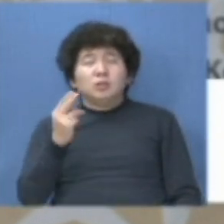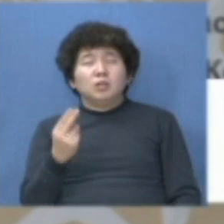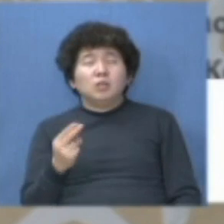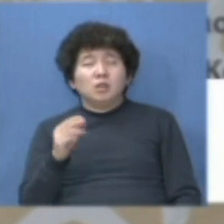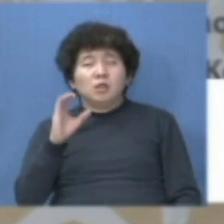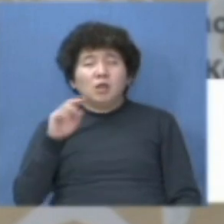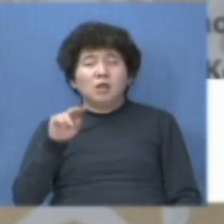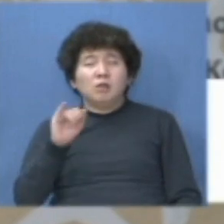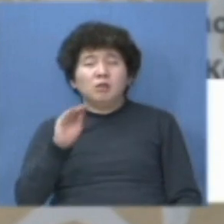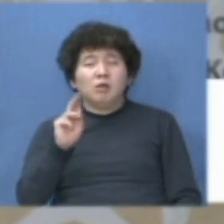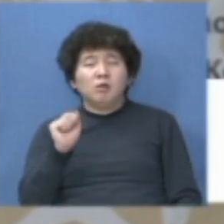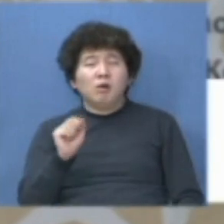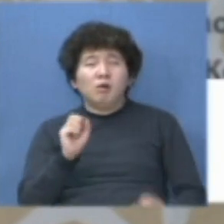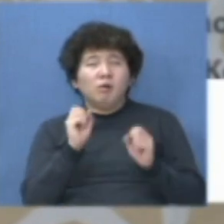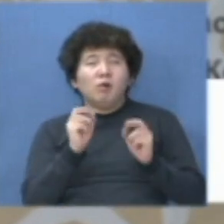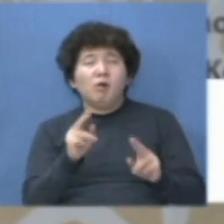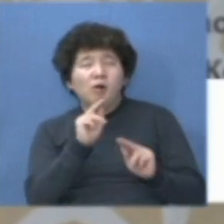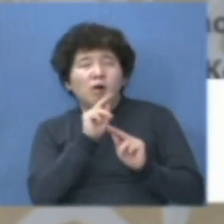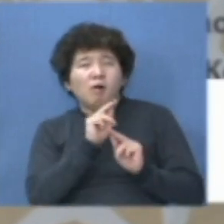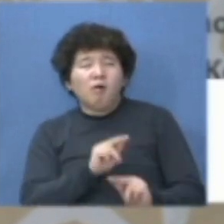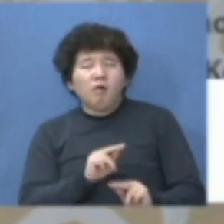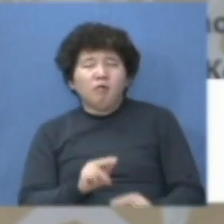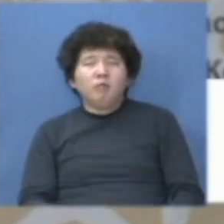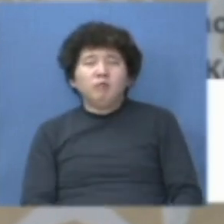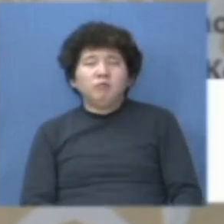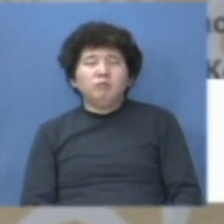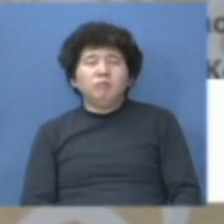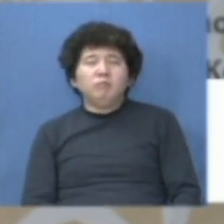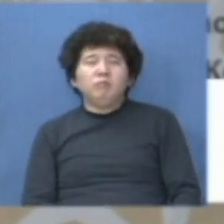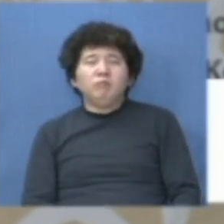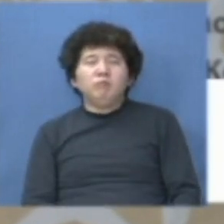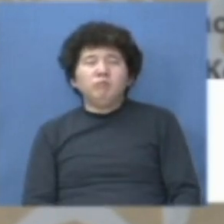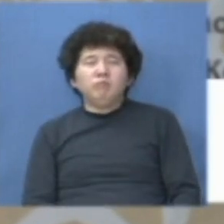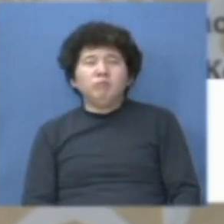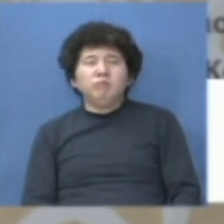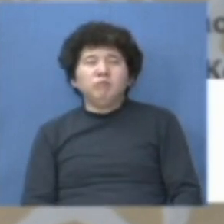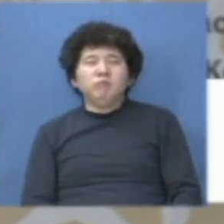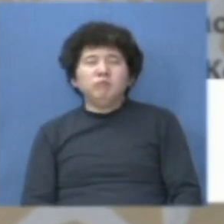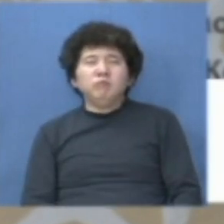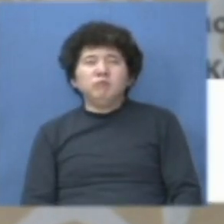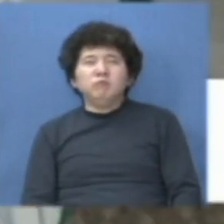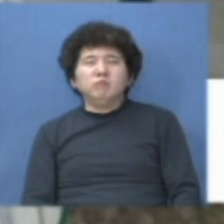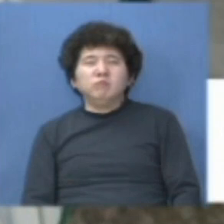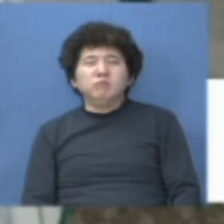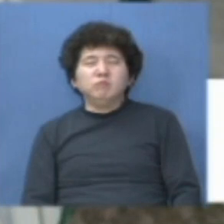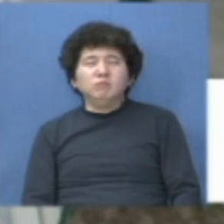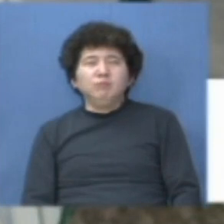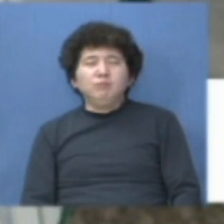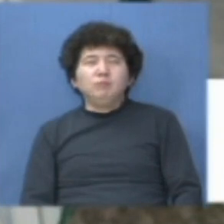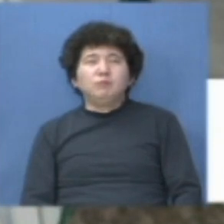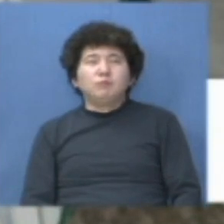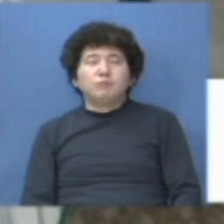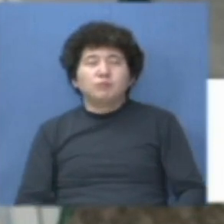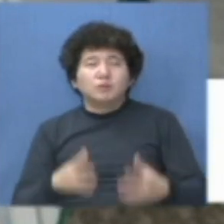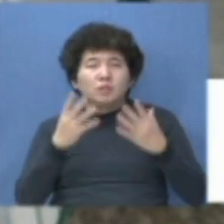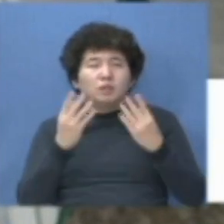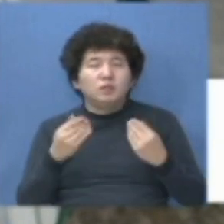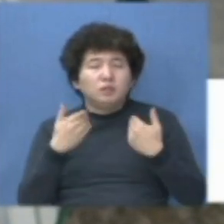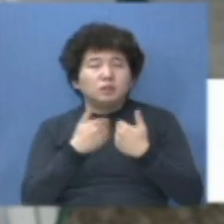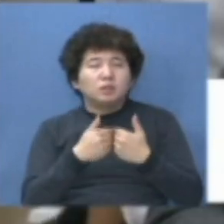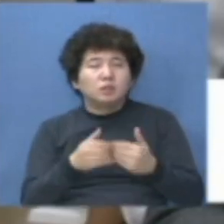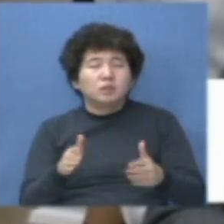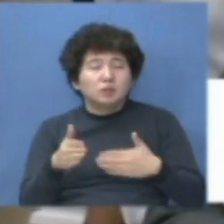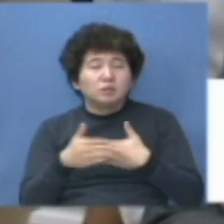спецслужбаның қалай жұмыс істейді, қандай жерлерде жұмыс істейді, олардың қиыншылықтары туралы айтылған болатын. Ашық есік күні аясында